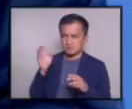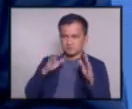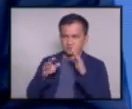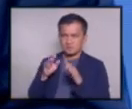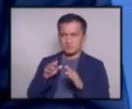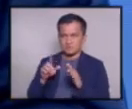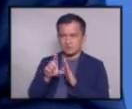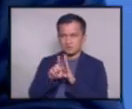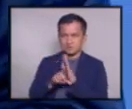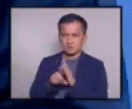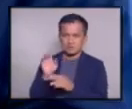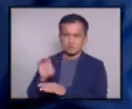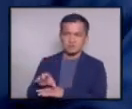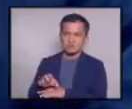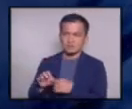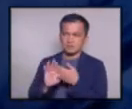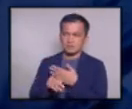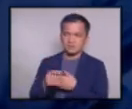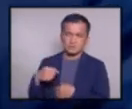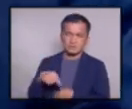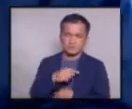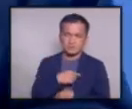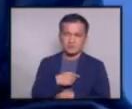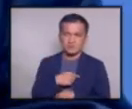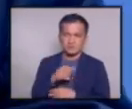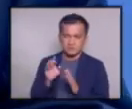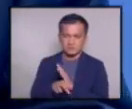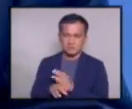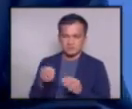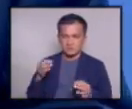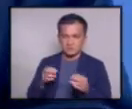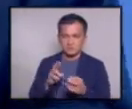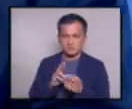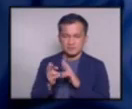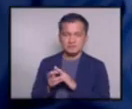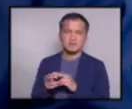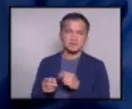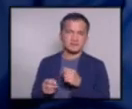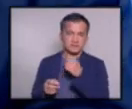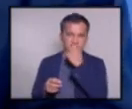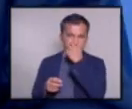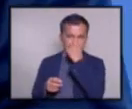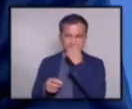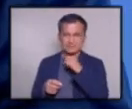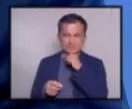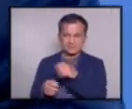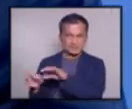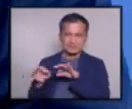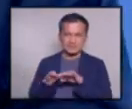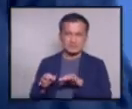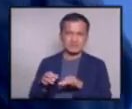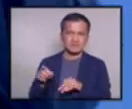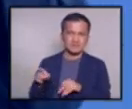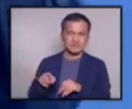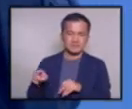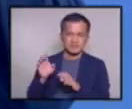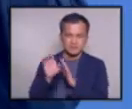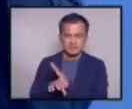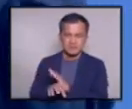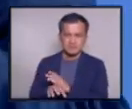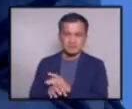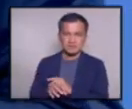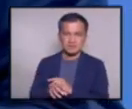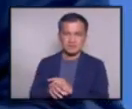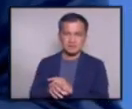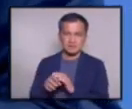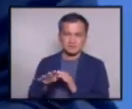law enforcement. Balik na naman tayo sa criminal justice reform. Kasi hindi natatakot yung ating mga criminal